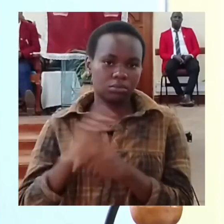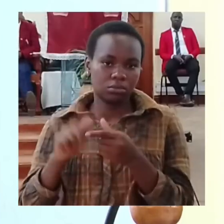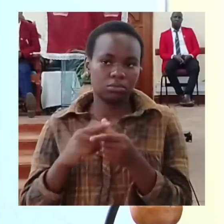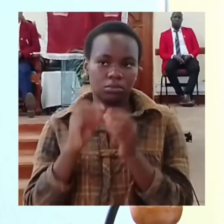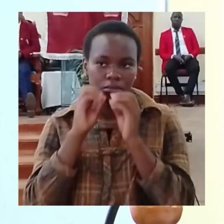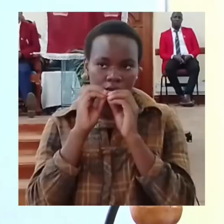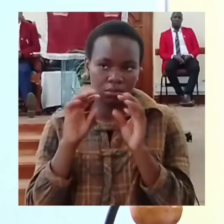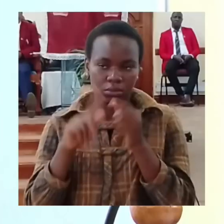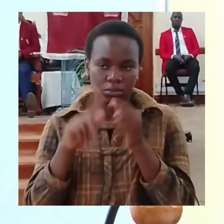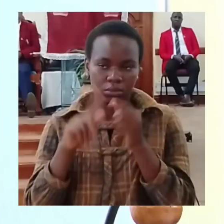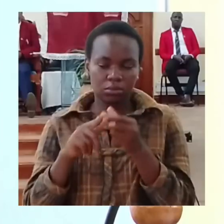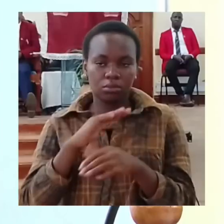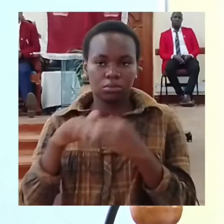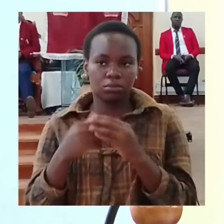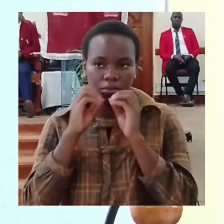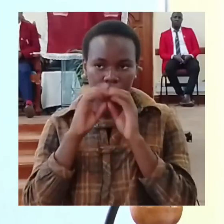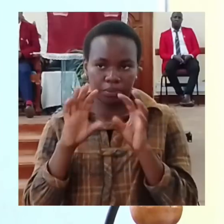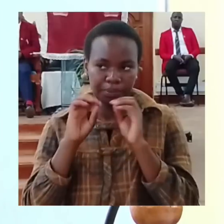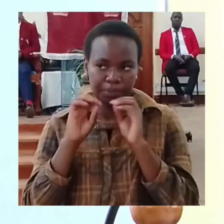mũndũ haha ũtarĩ mũrathime.